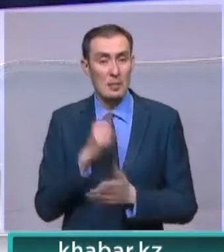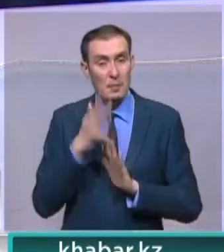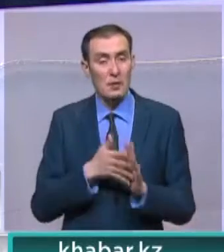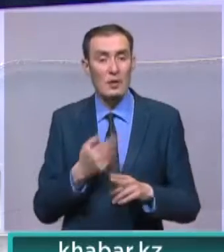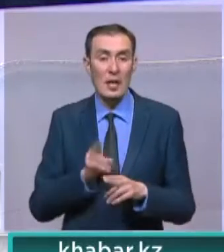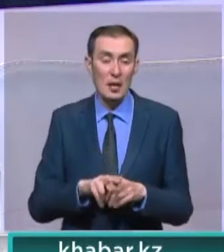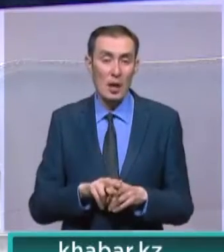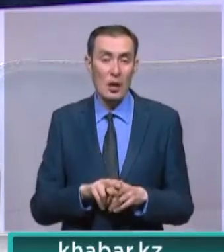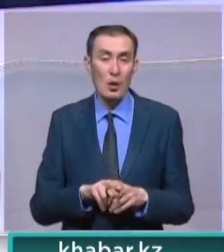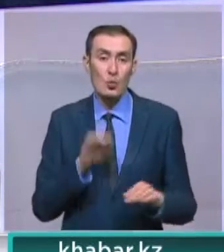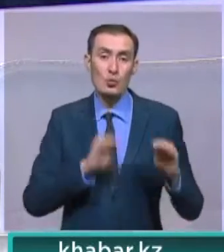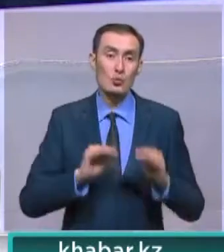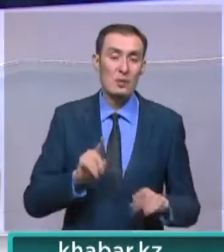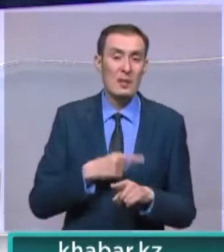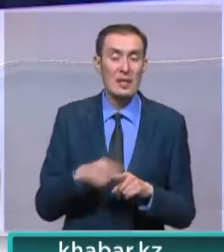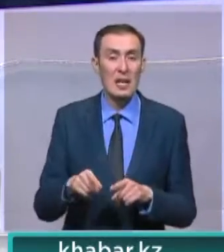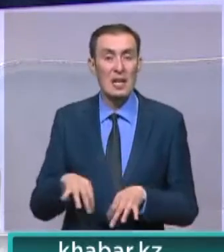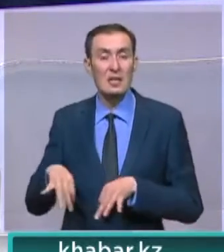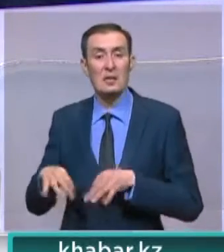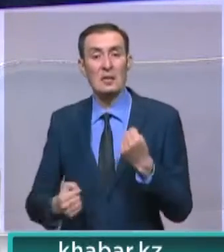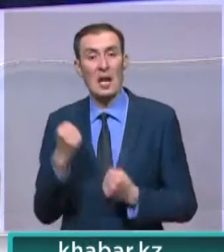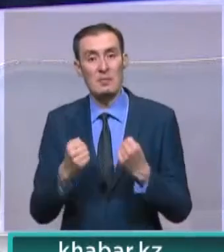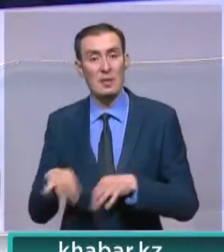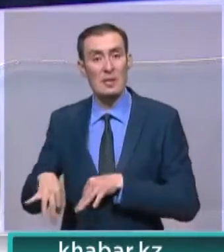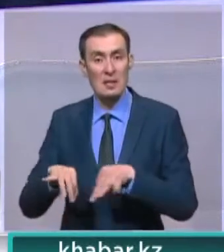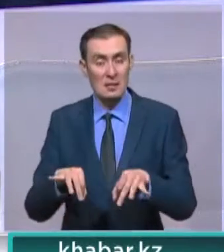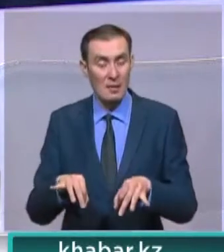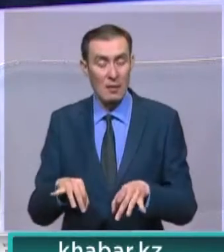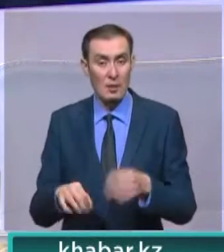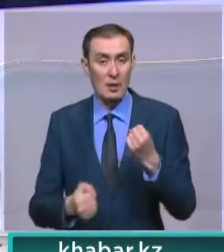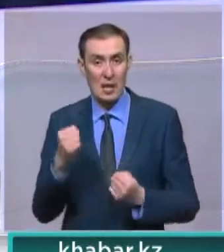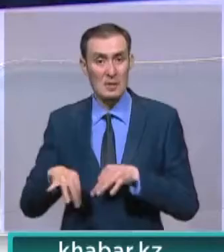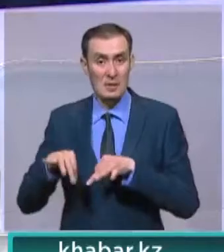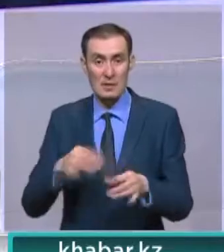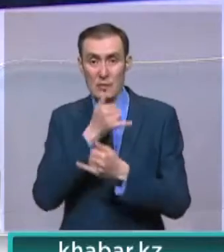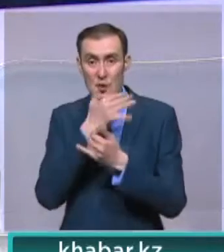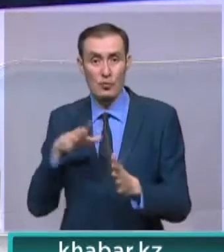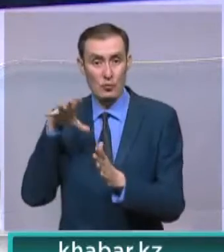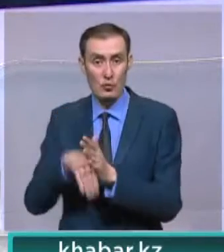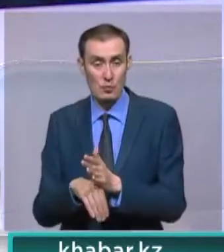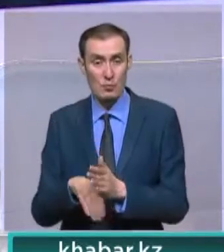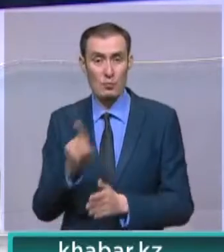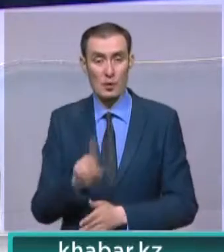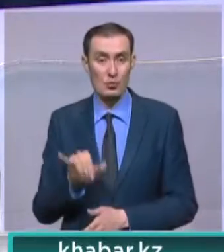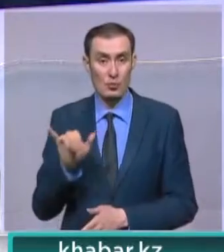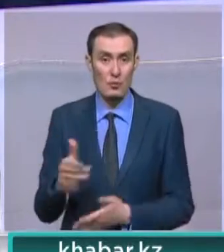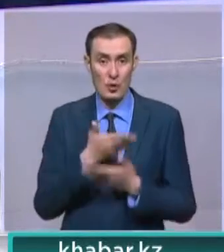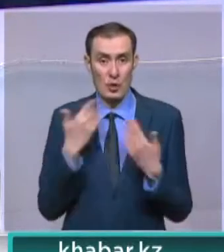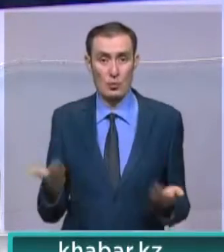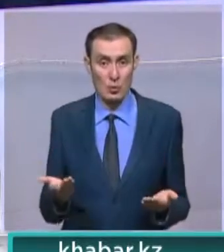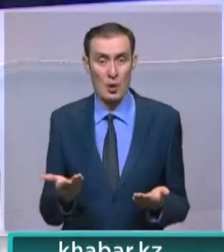это устройство или это же транспортное средство. Транспортное средство мы его отнести не можем по ряду причин, потому что у него